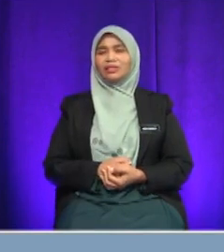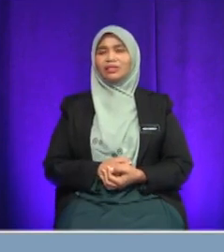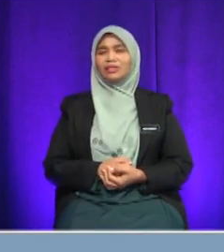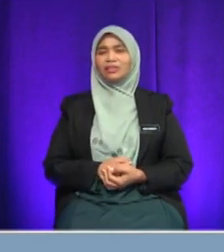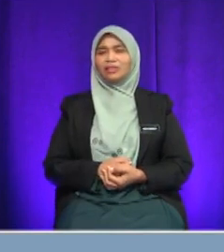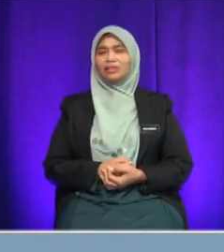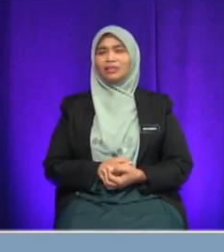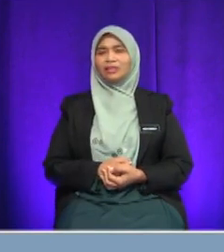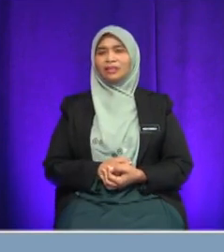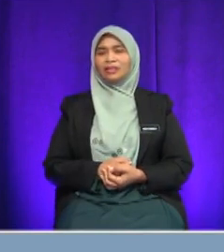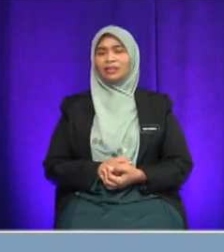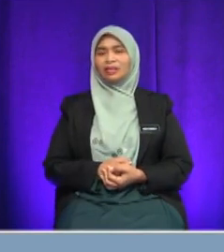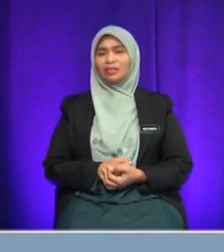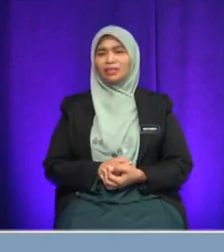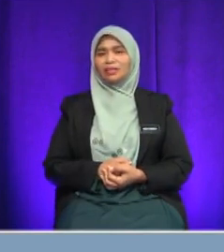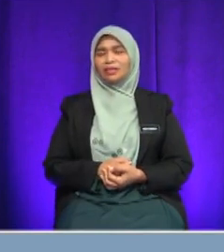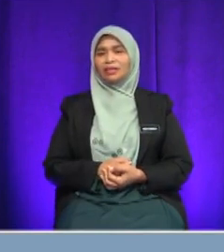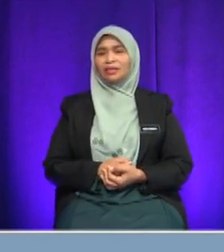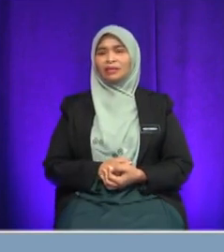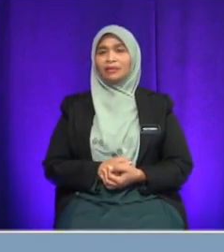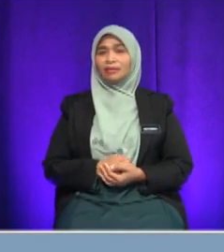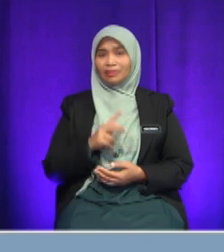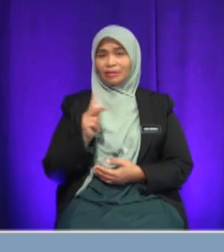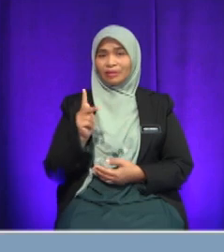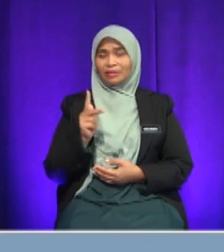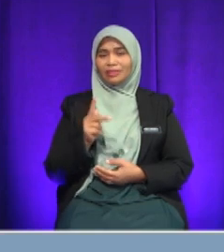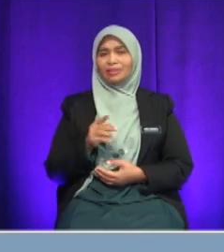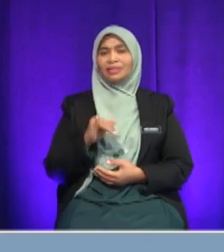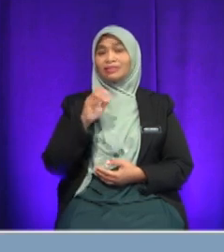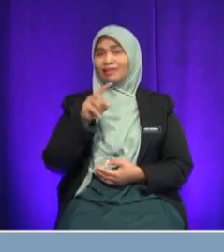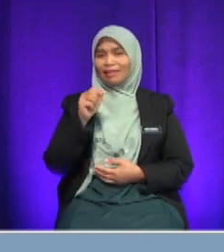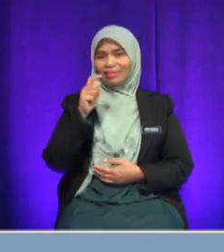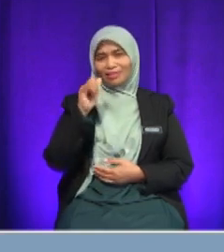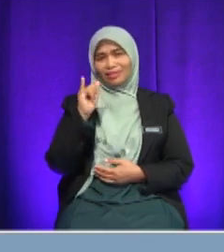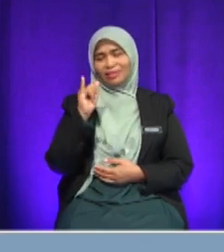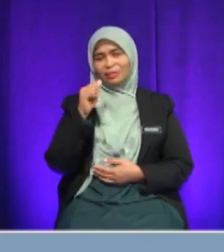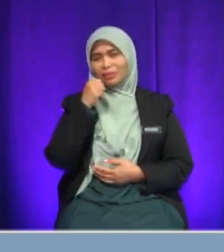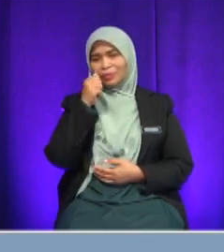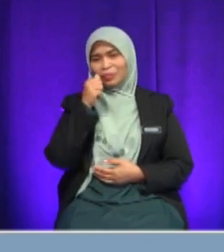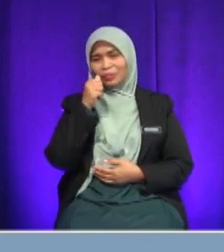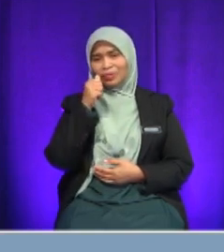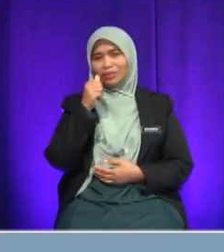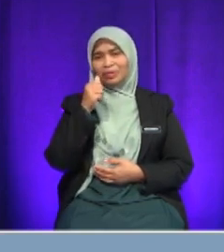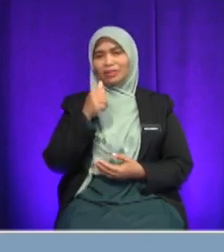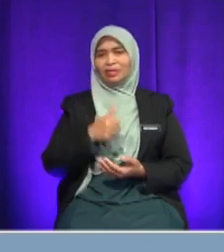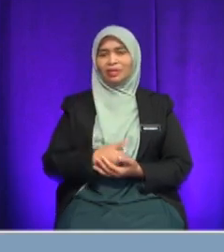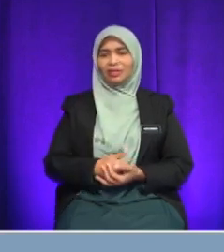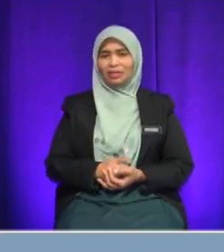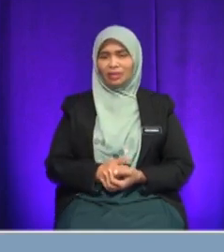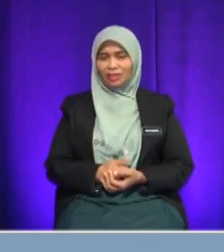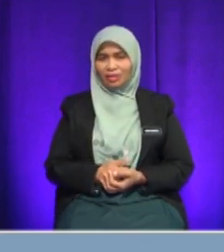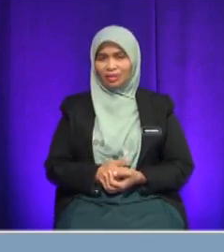ada di sebelah kanan tu Noi Zeti. Okey, seterusnya kita ada